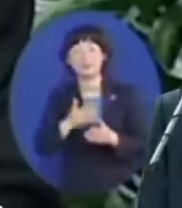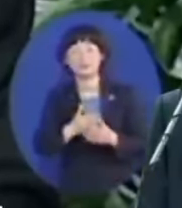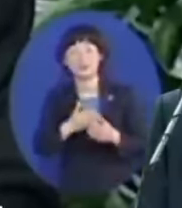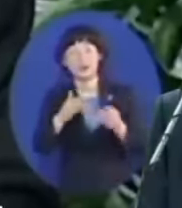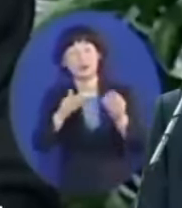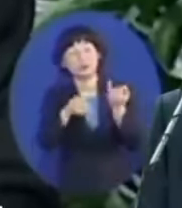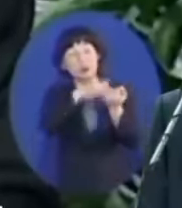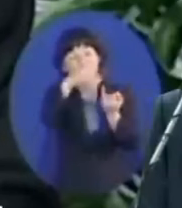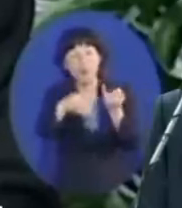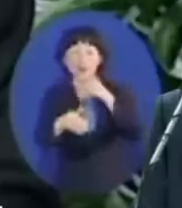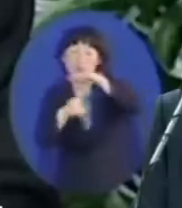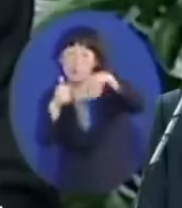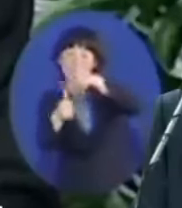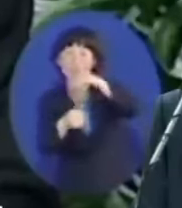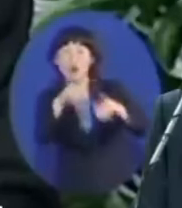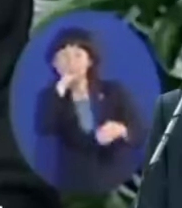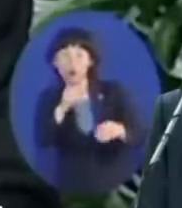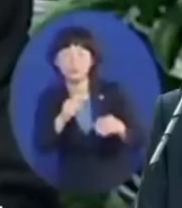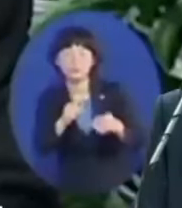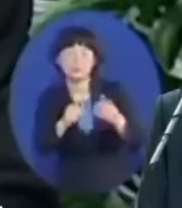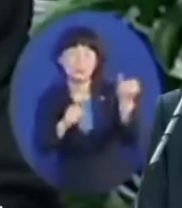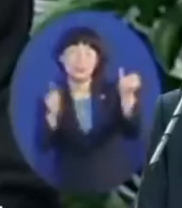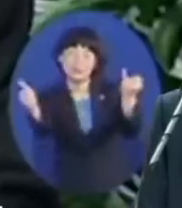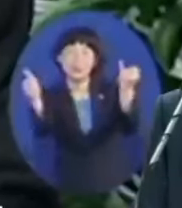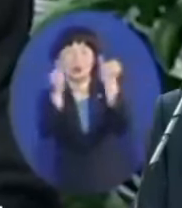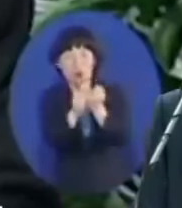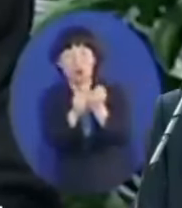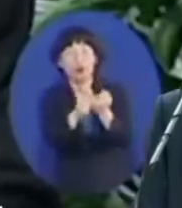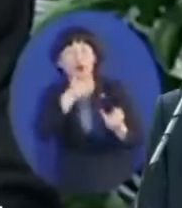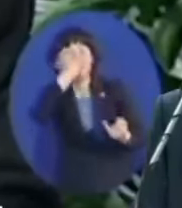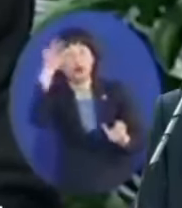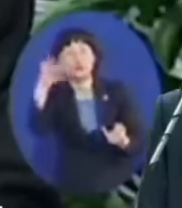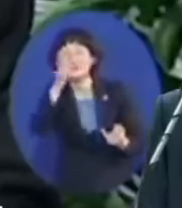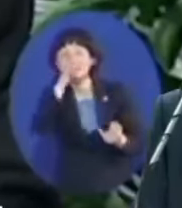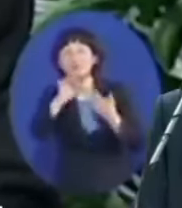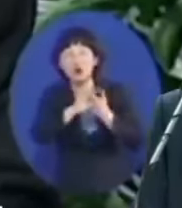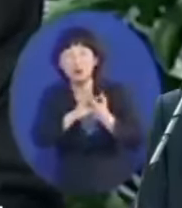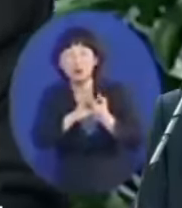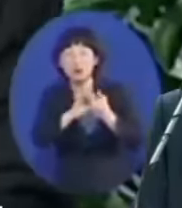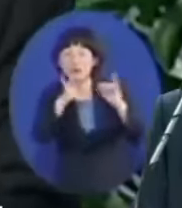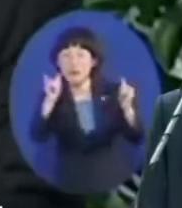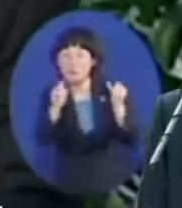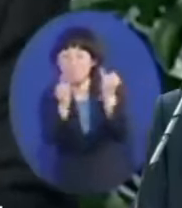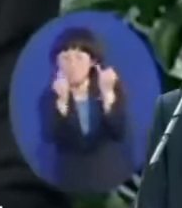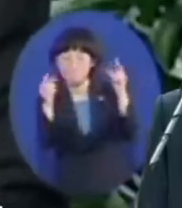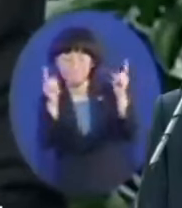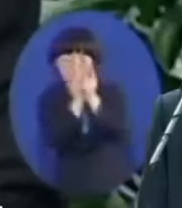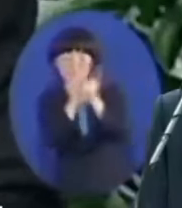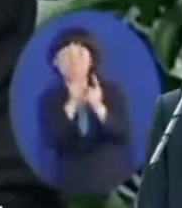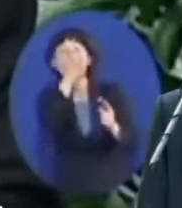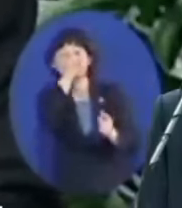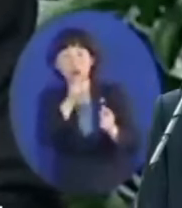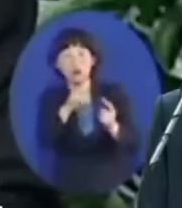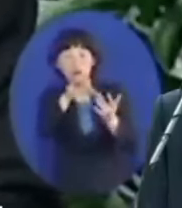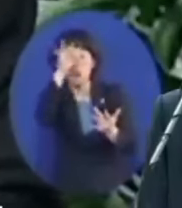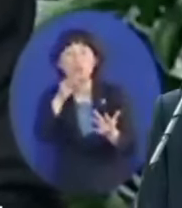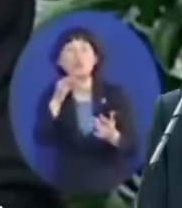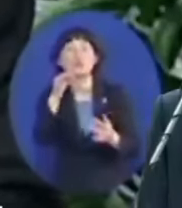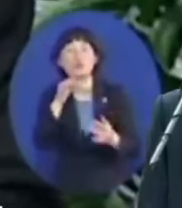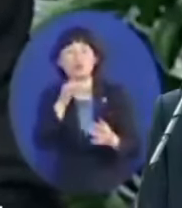처녀는 좋은 신랑감, 좋은 신부감을 맞이하겠다는 꿈이 있어야 사람들을 택할 수 있지 꿈이 없으면 택할 필요도 없지